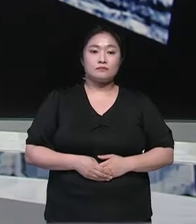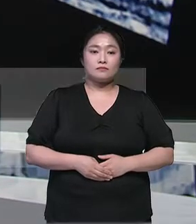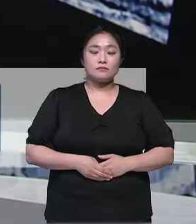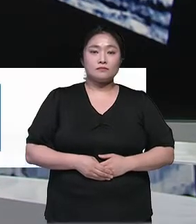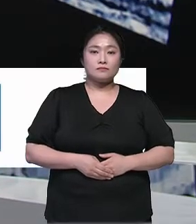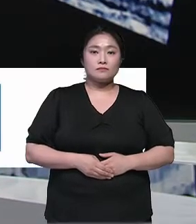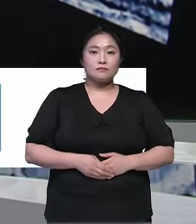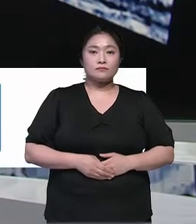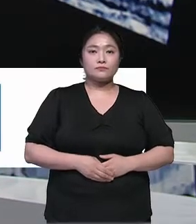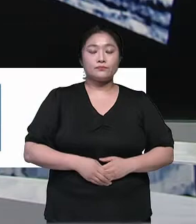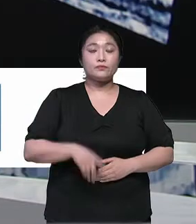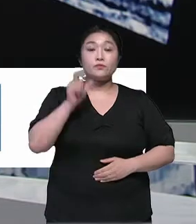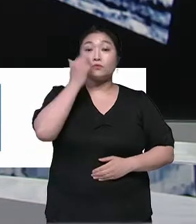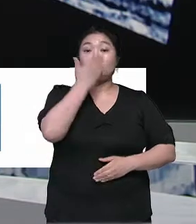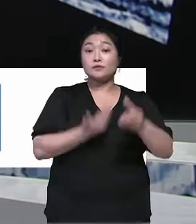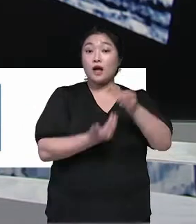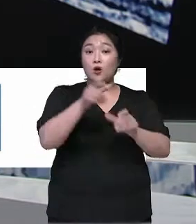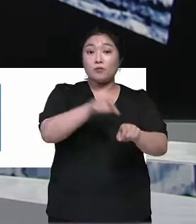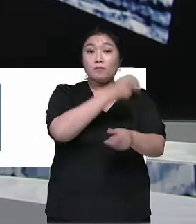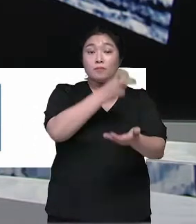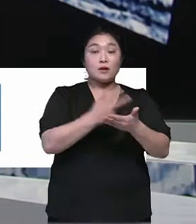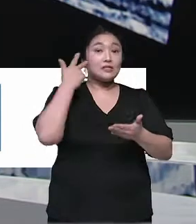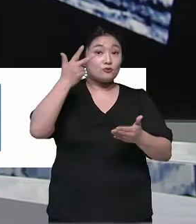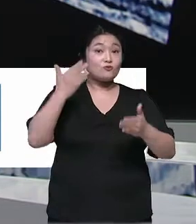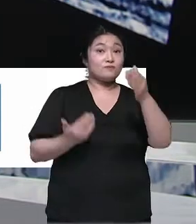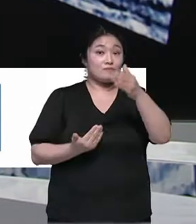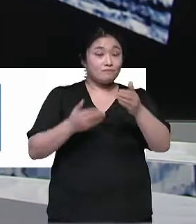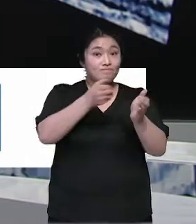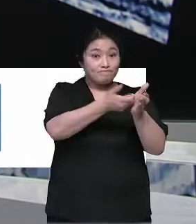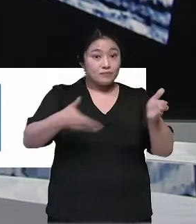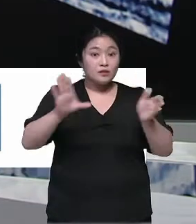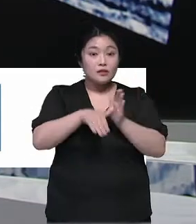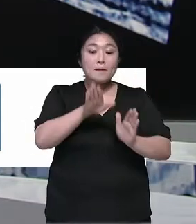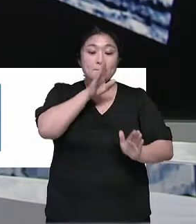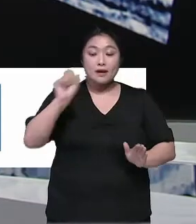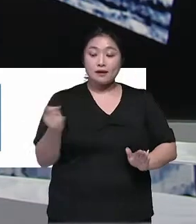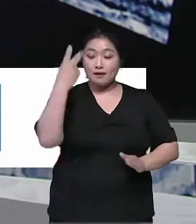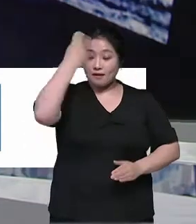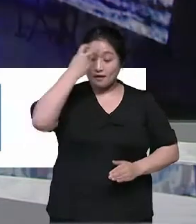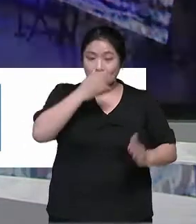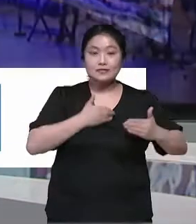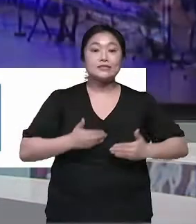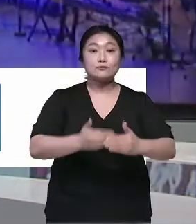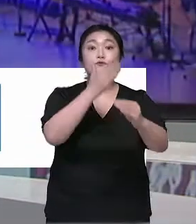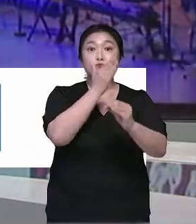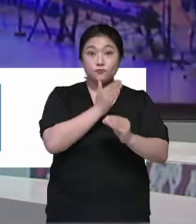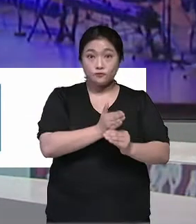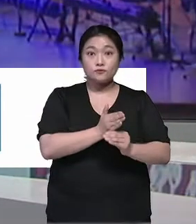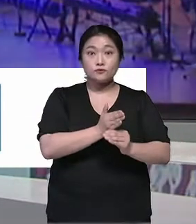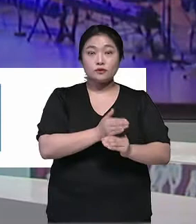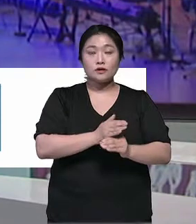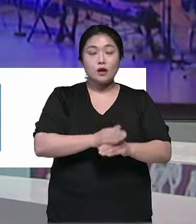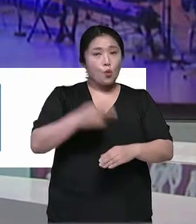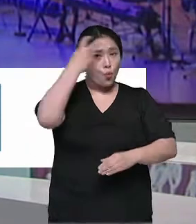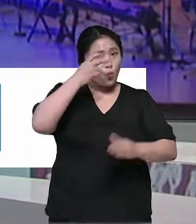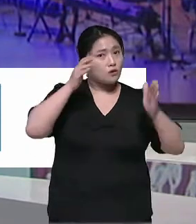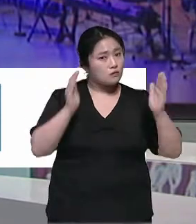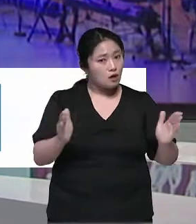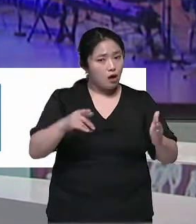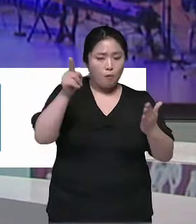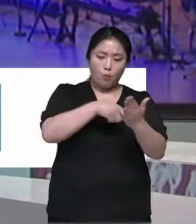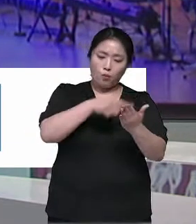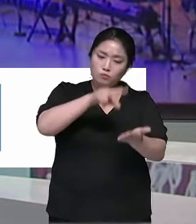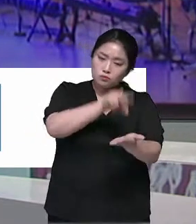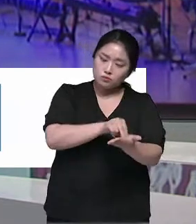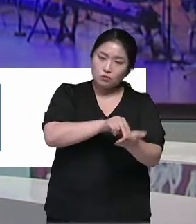검은 지 일주일이 지났습니다. 환영 행사들에 이어 본격적인 진상규명 작업이 시작될 텐데요. 조사기관과 보상